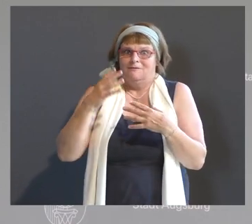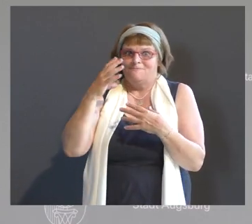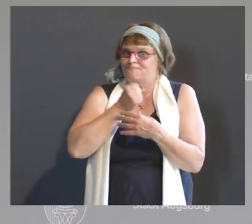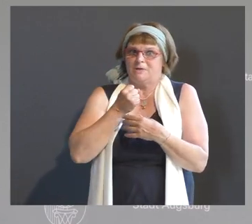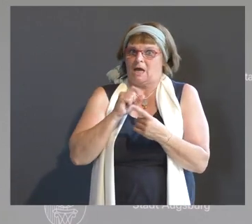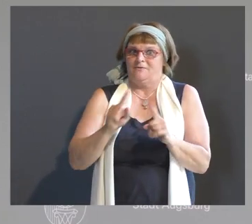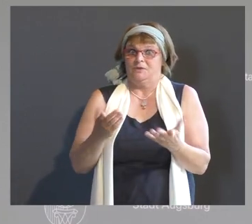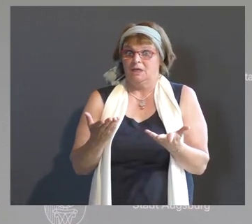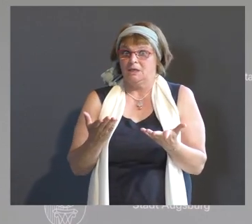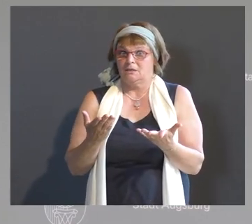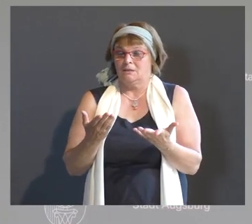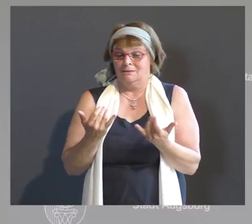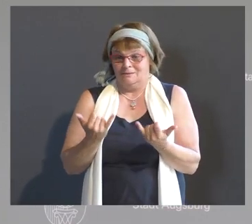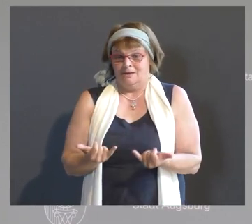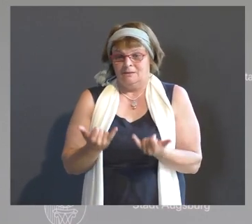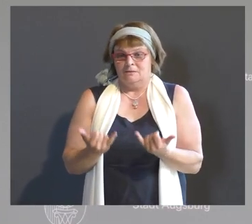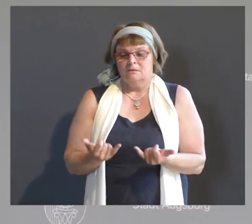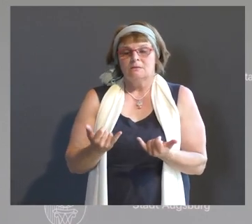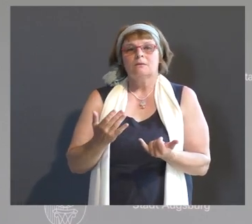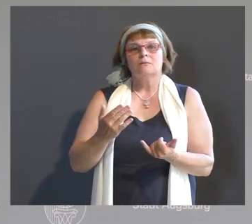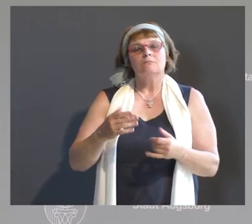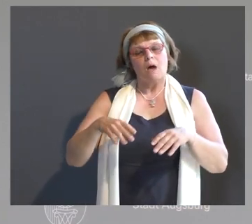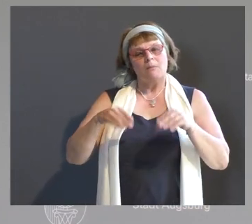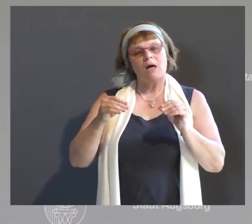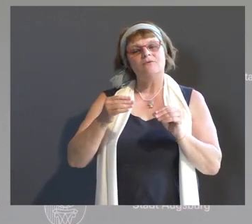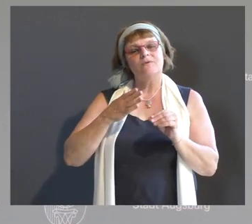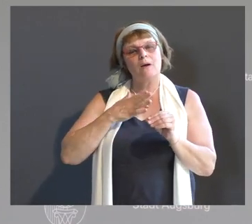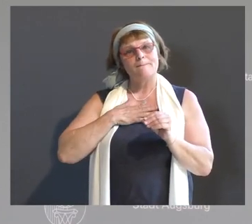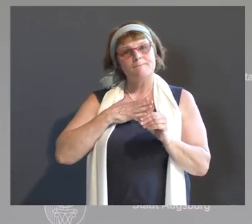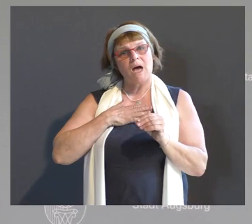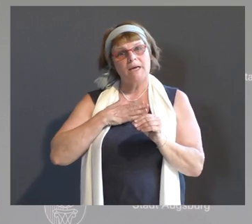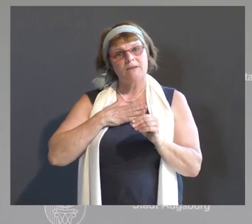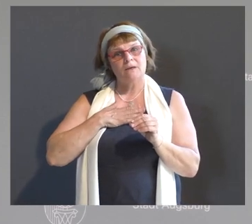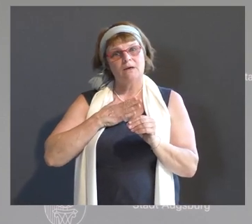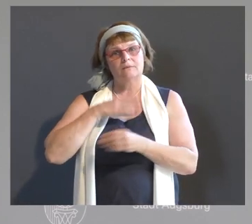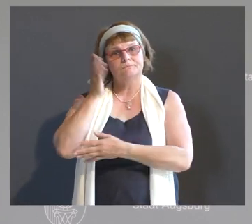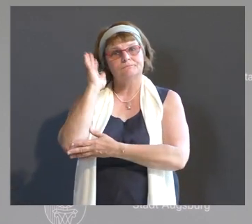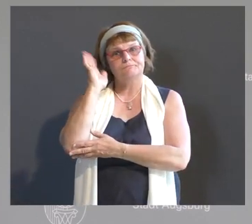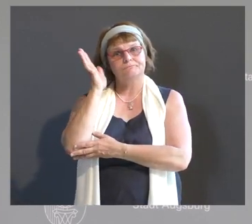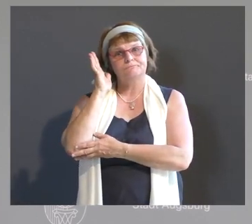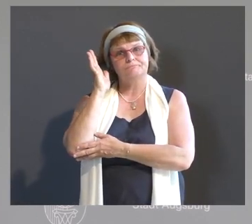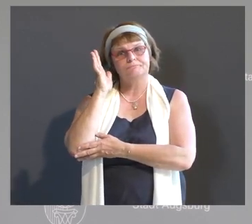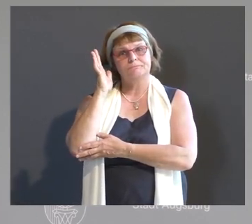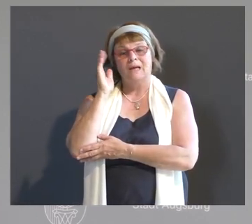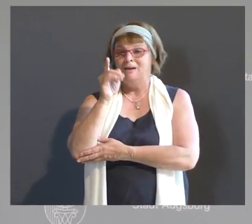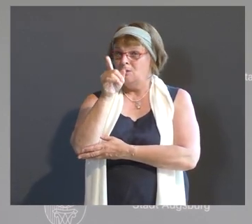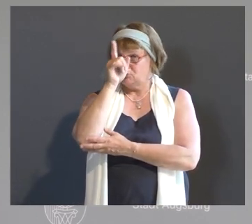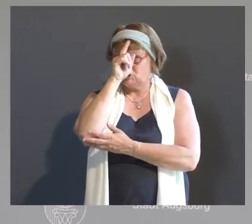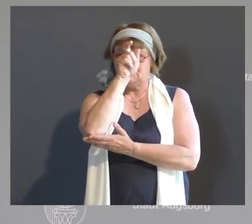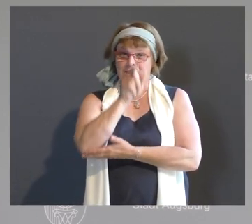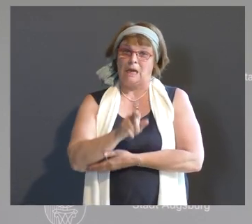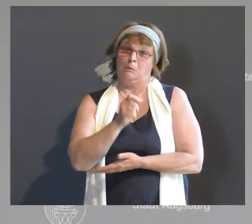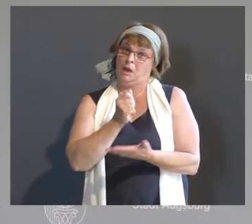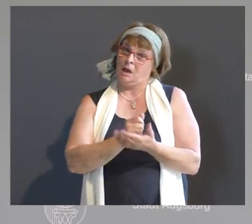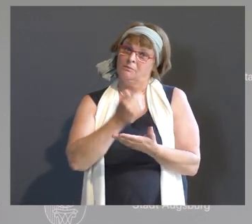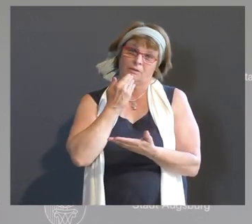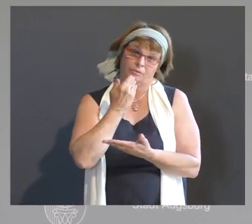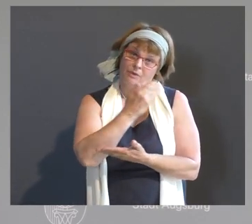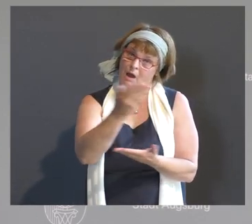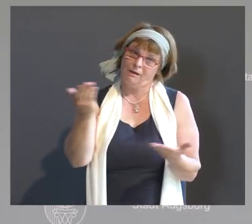ich auch an den Beginn meiner Ausführungen den Dank an alle Polizeibeamtinnen und Polizeibeamte, an